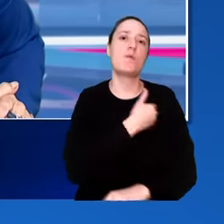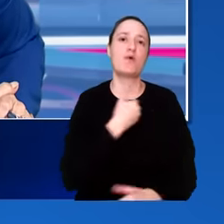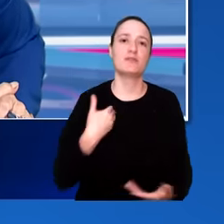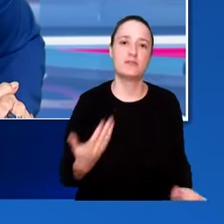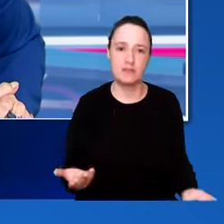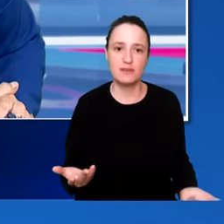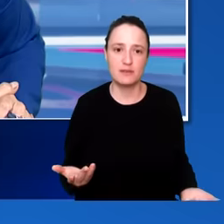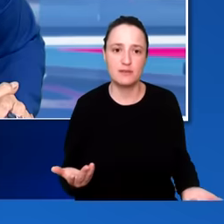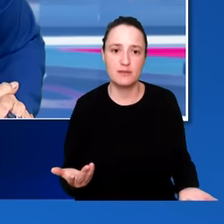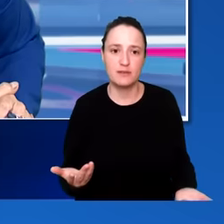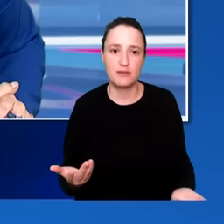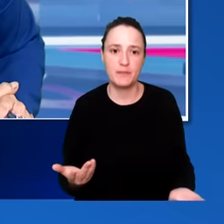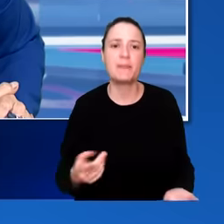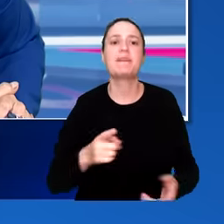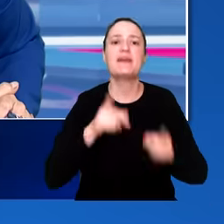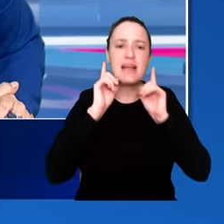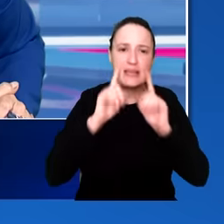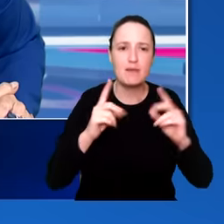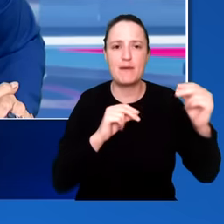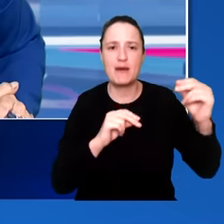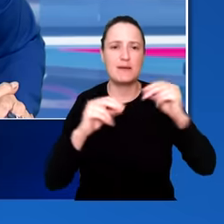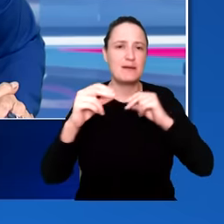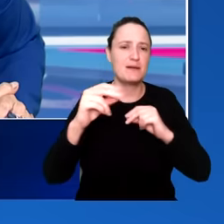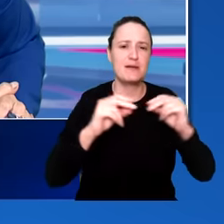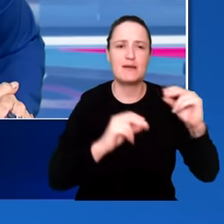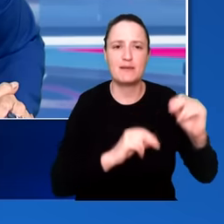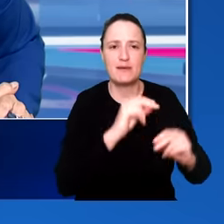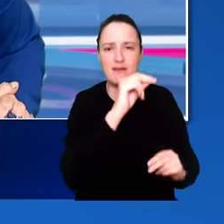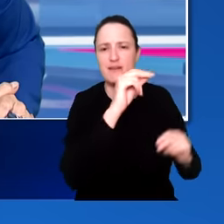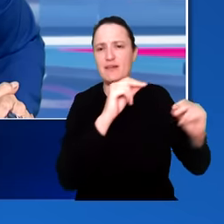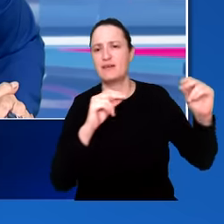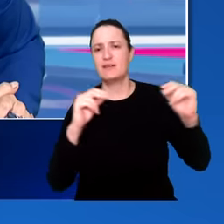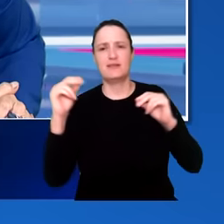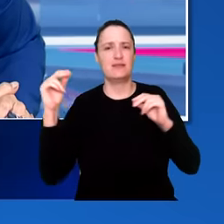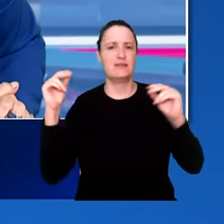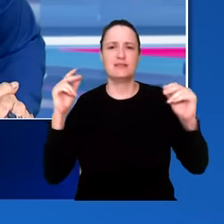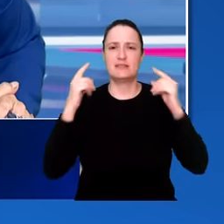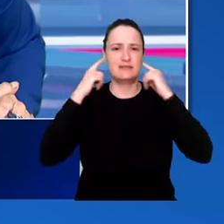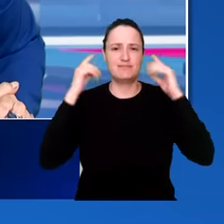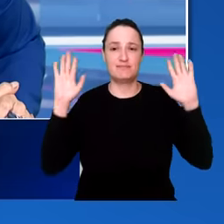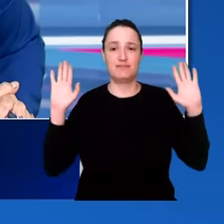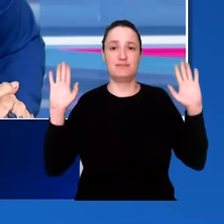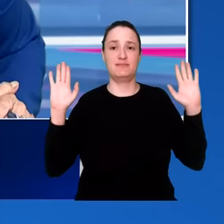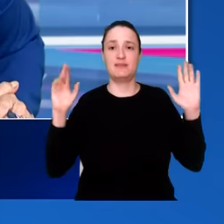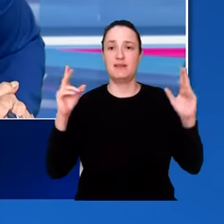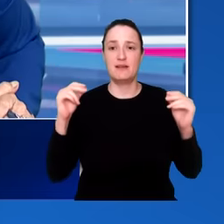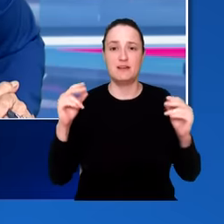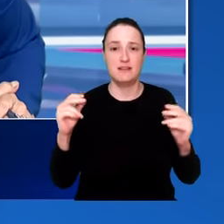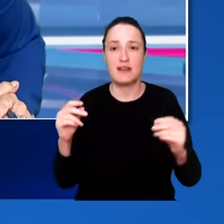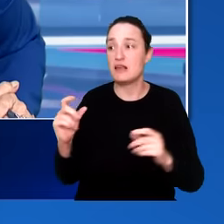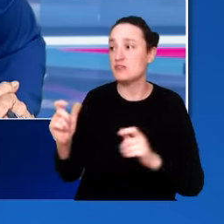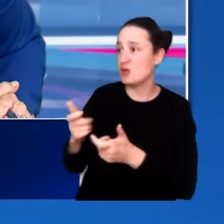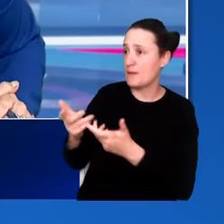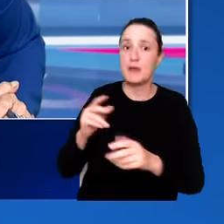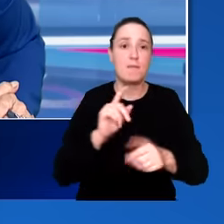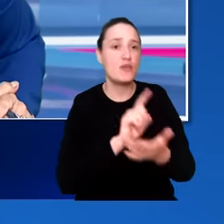panowie, no chyba się zgodzimy, tak? To nie może być bezkarne, to co przez oczywiście, że nie może. 16 miliardów euro. Podatki,